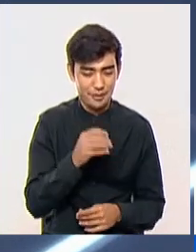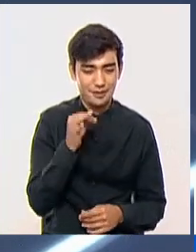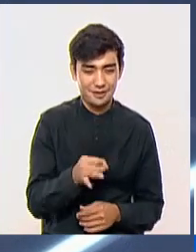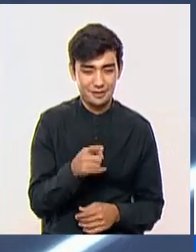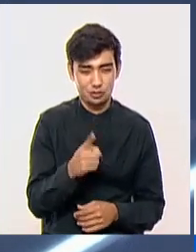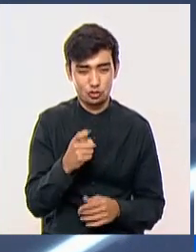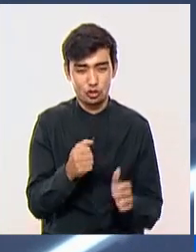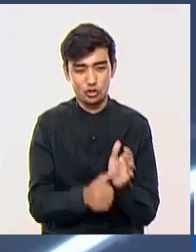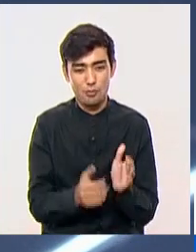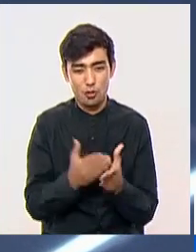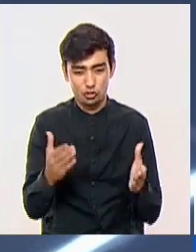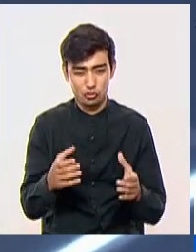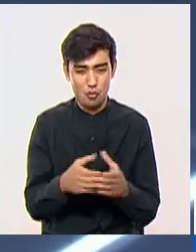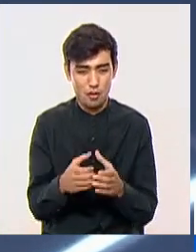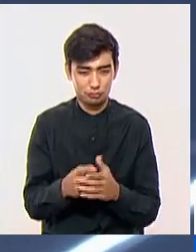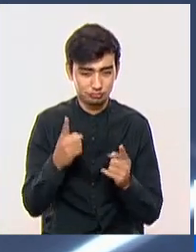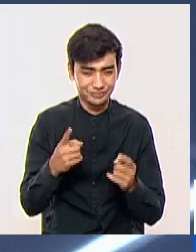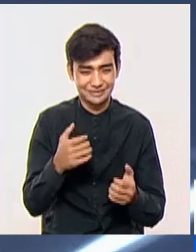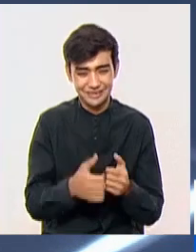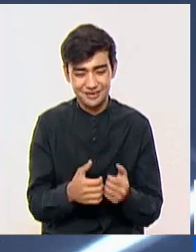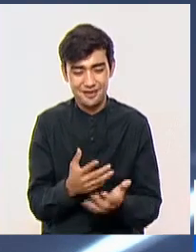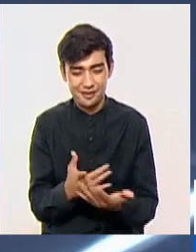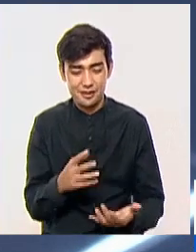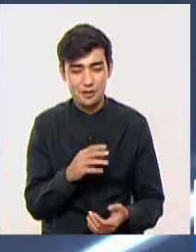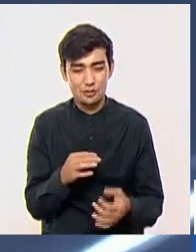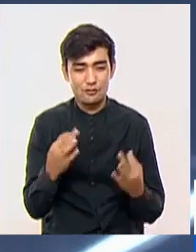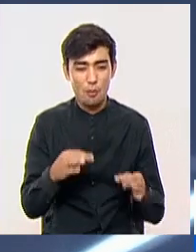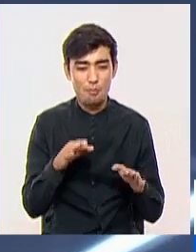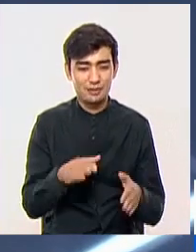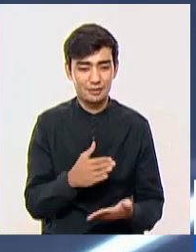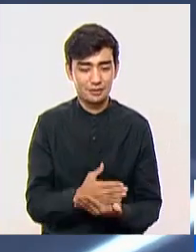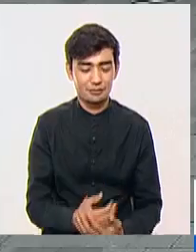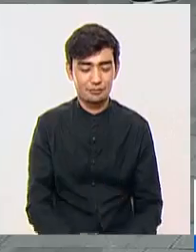мегаполистегі 160-қа жуық ірілі ұсақты компания бос жұмыс орындарын ұсынып отыр.